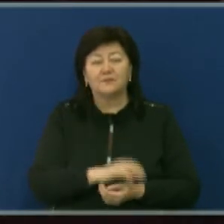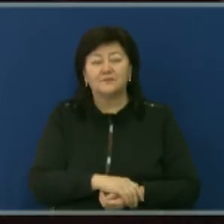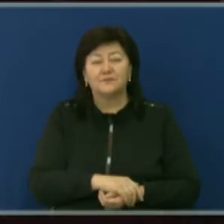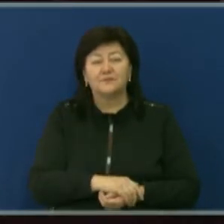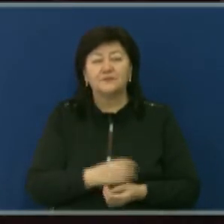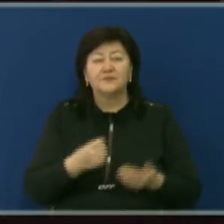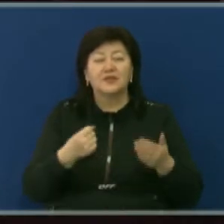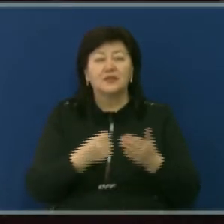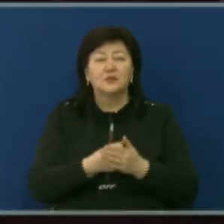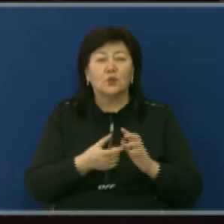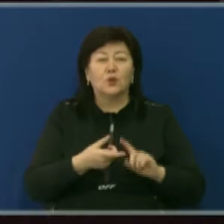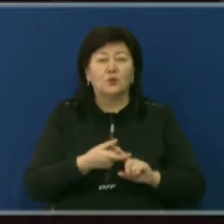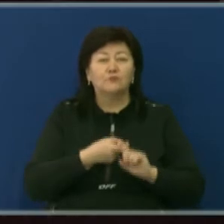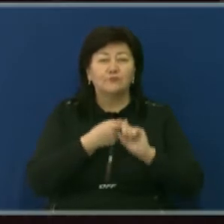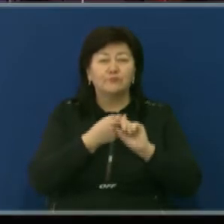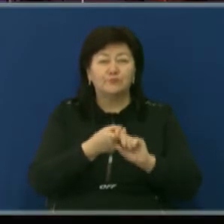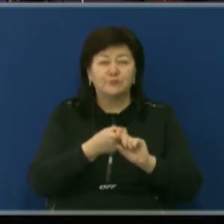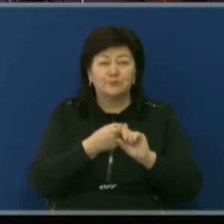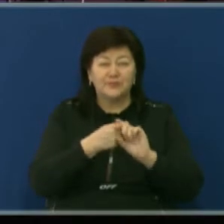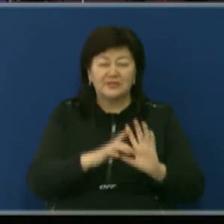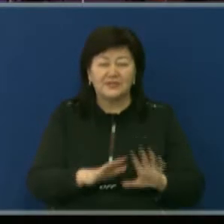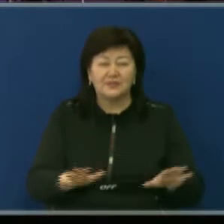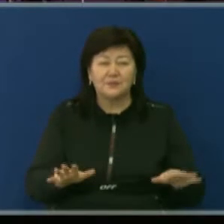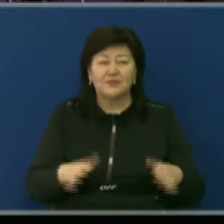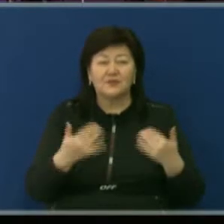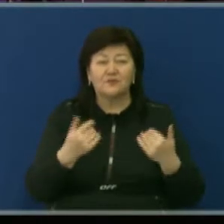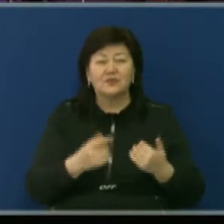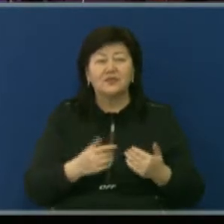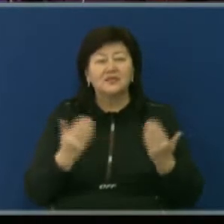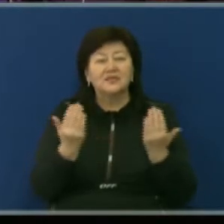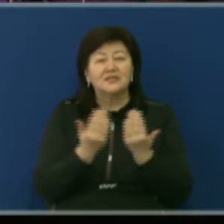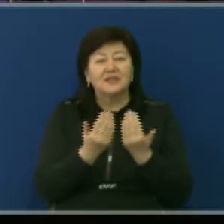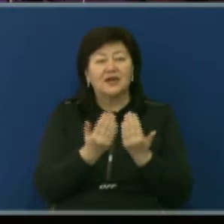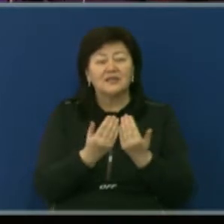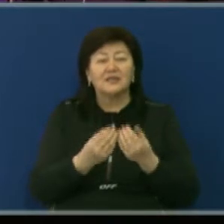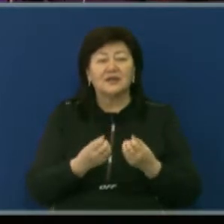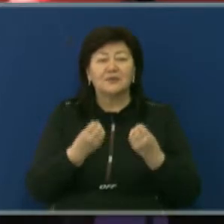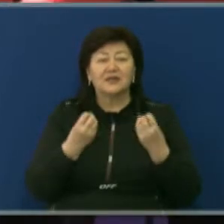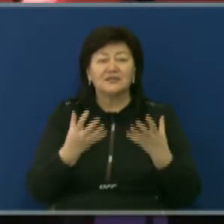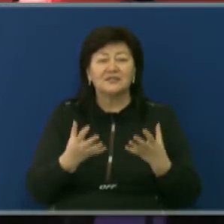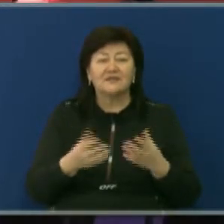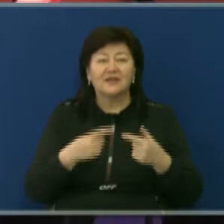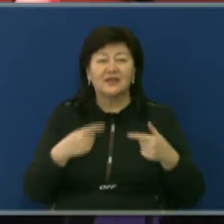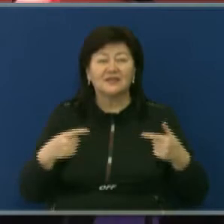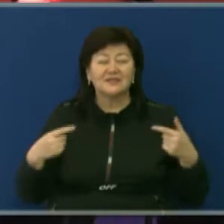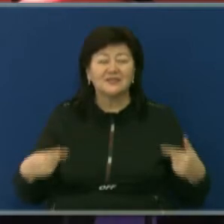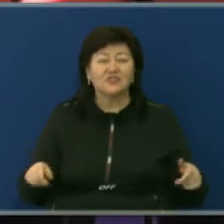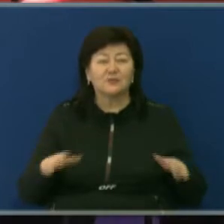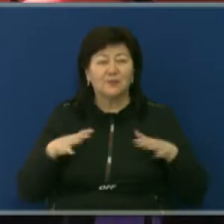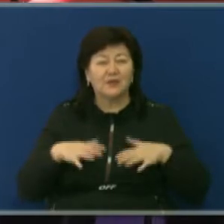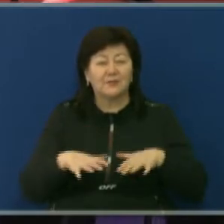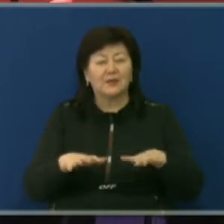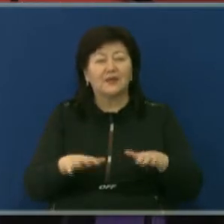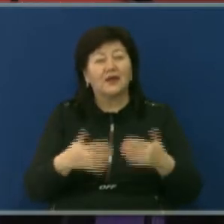До пандемии, охватившей весь мир, знаменательную дату отмечали художественные коллективы региона с различными праздничными мероприятиями. В связи со